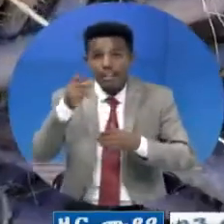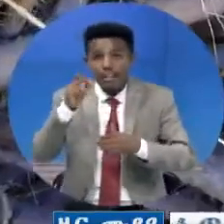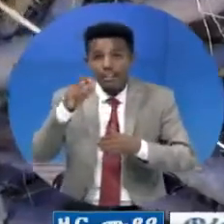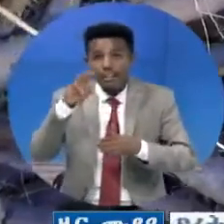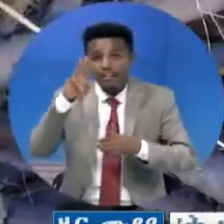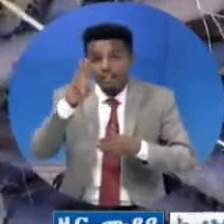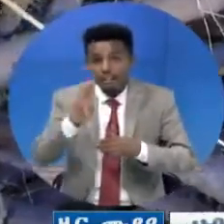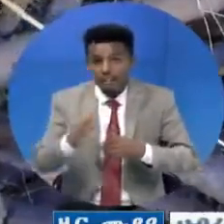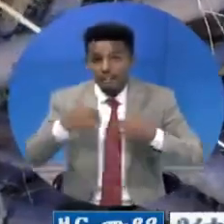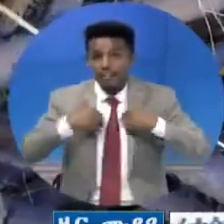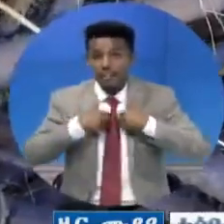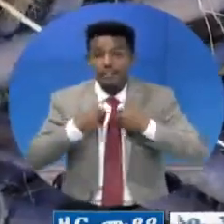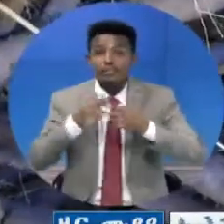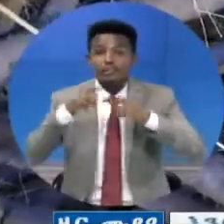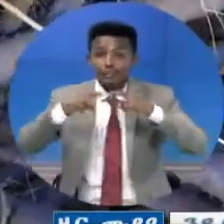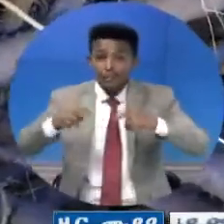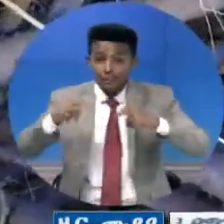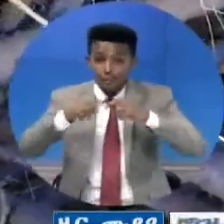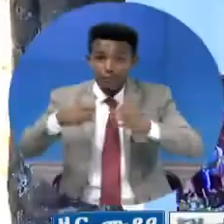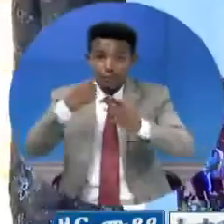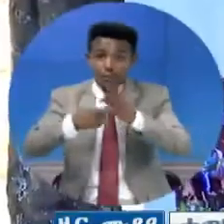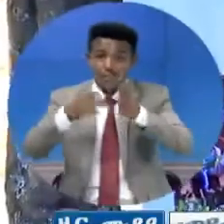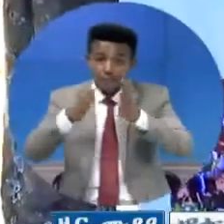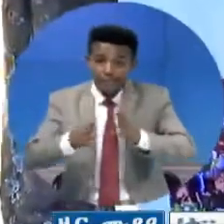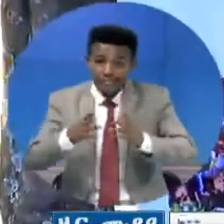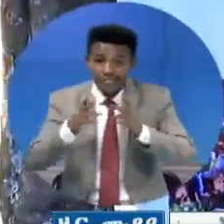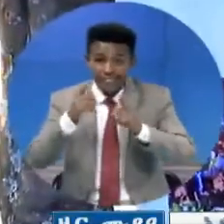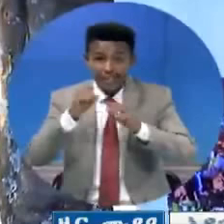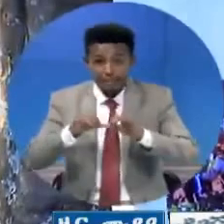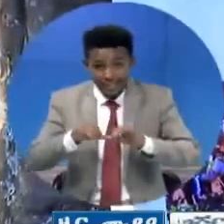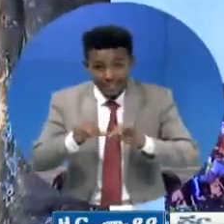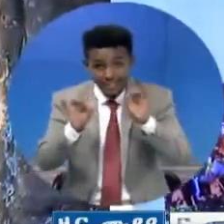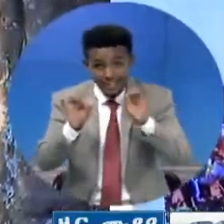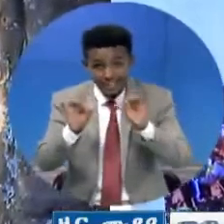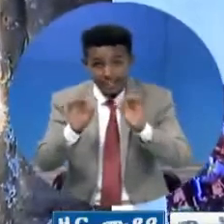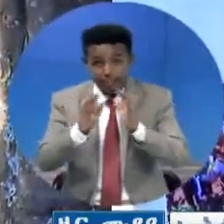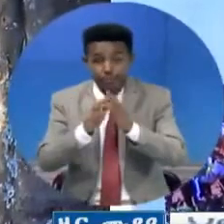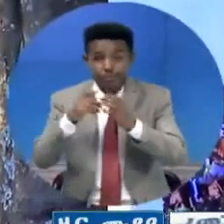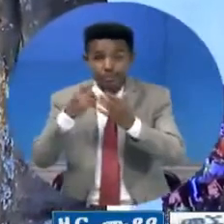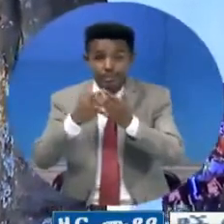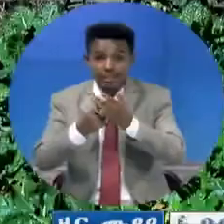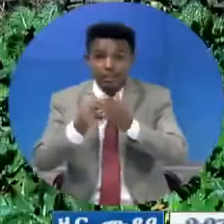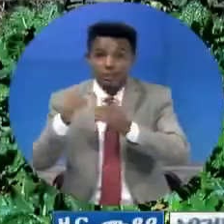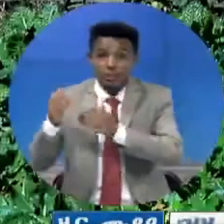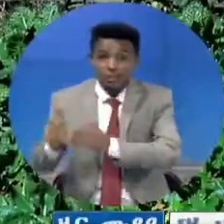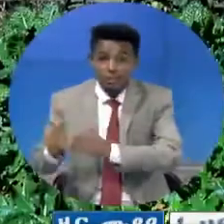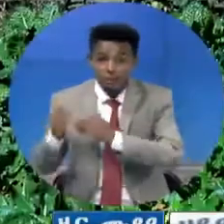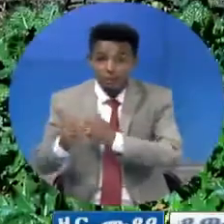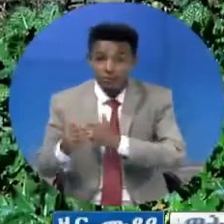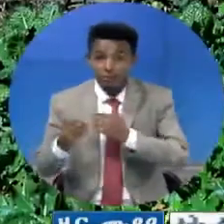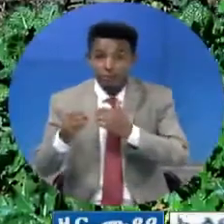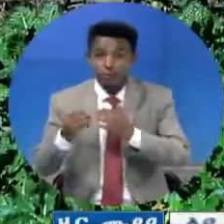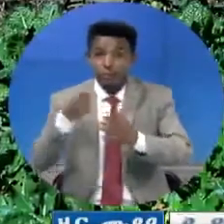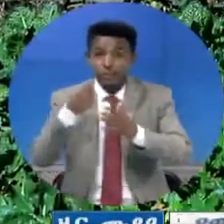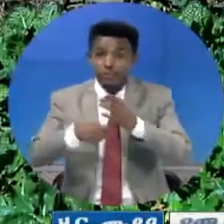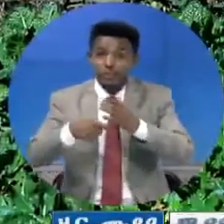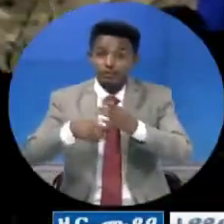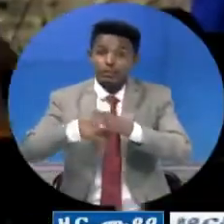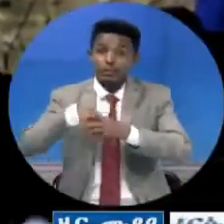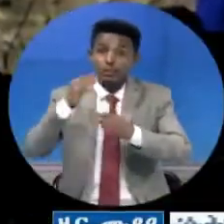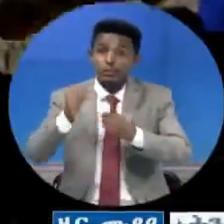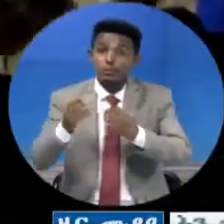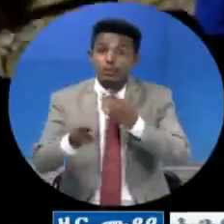ምርምር ማዕከል የወተት ምርት ውጤታማነትን ለማስቀጠል እንስሳትን ከማዳቀል ጎን ለጎን ወጭ ቆጣቢና አዋጭ የመኖ አመራር ዘዴን